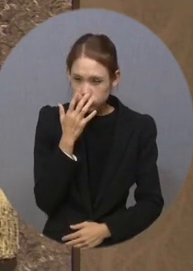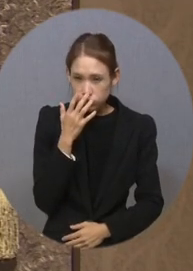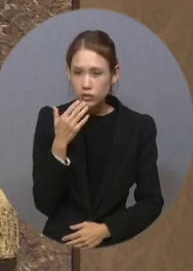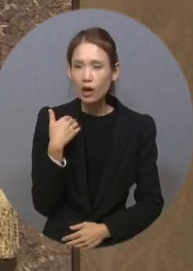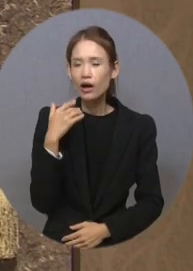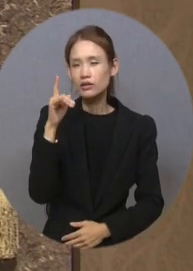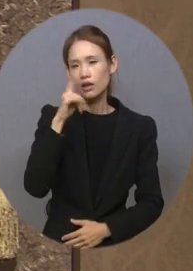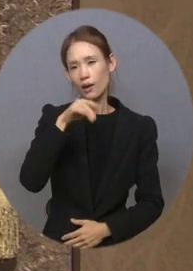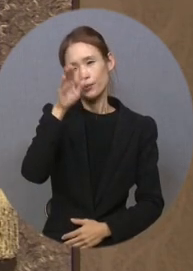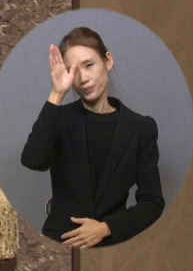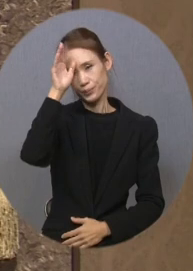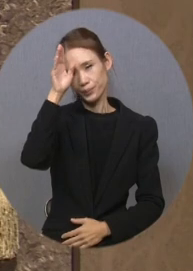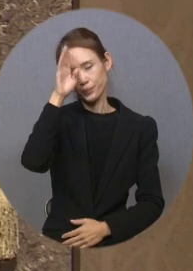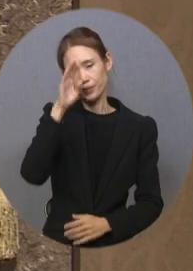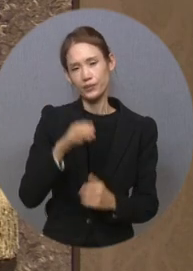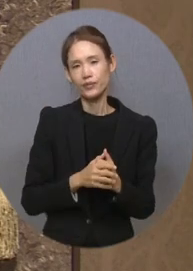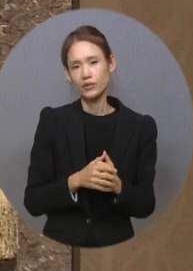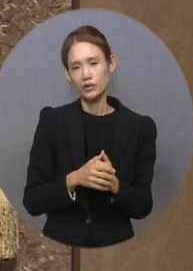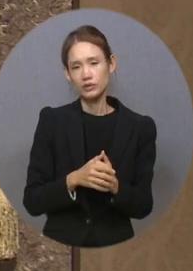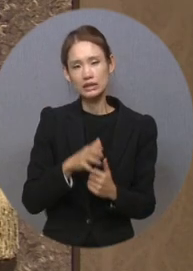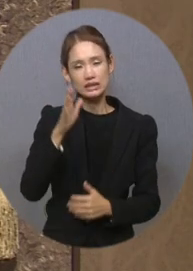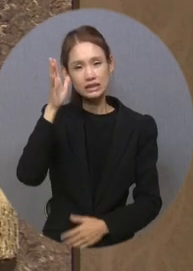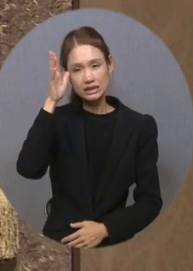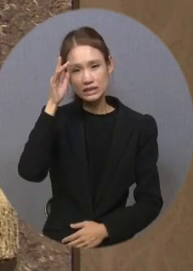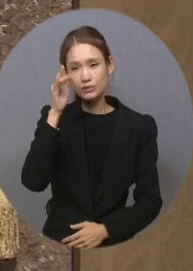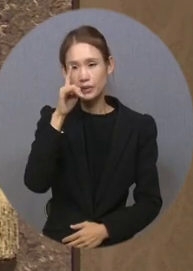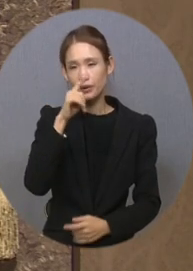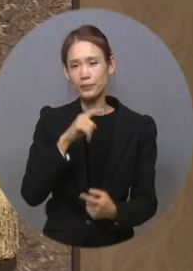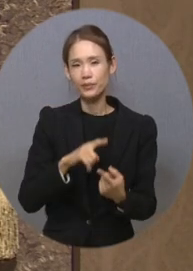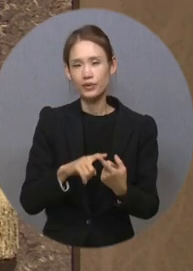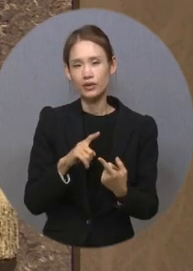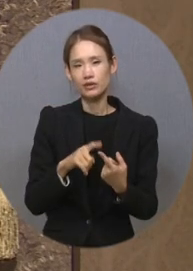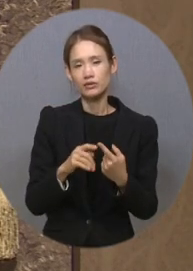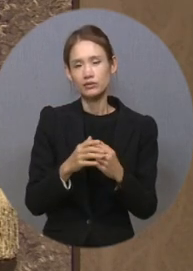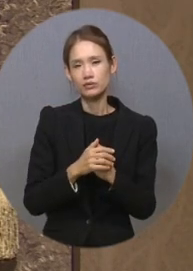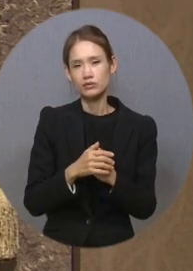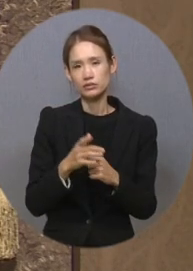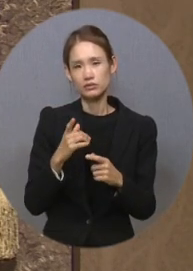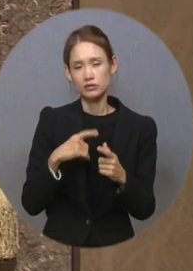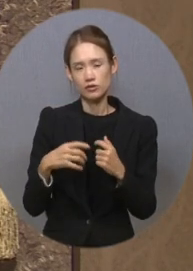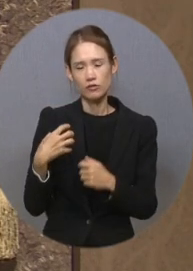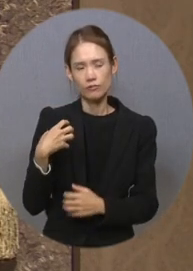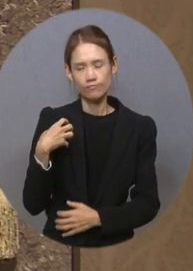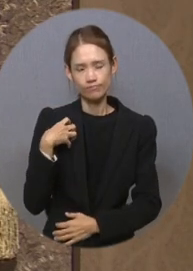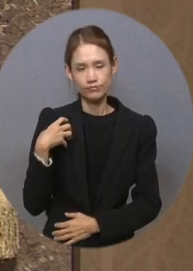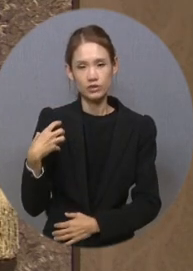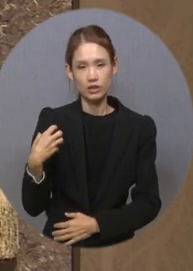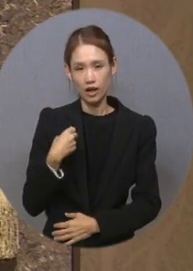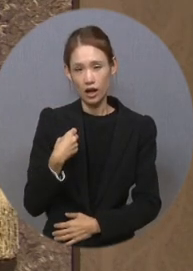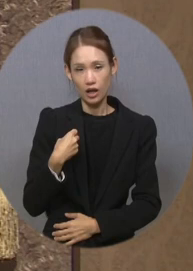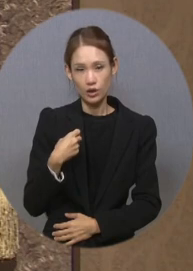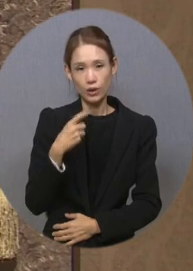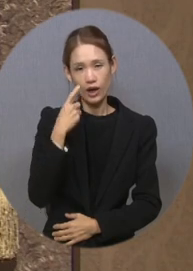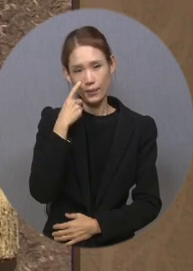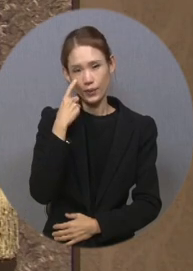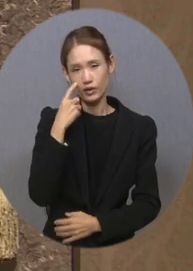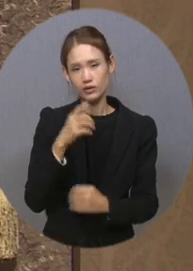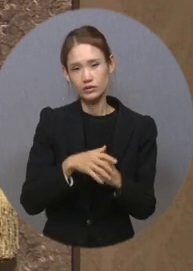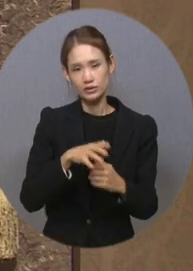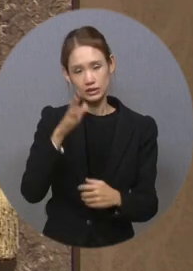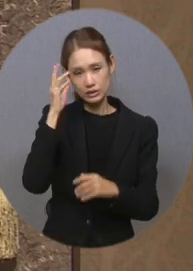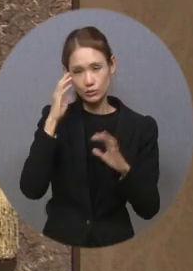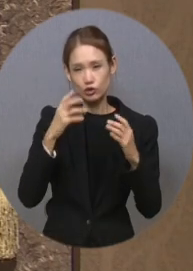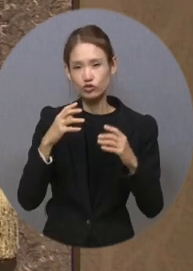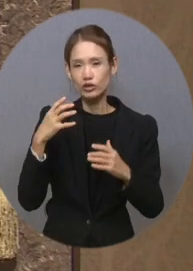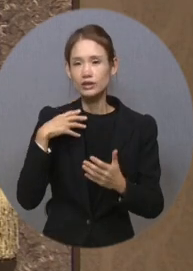네. 그래서 저는 치매에 대해서는 좀 시가 더 이 좀 책임을 지고 하자. 지금 치매 국가